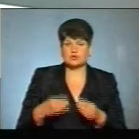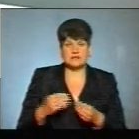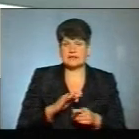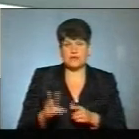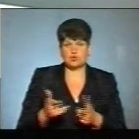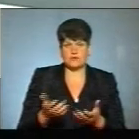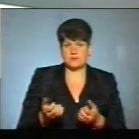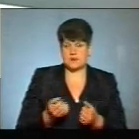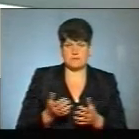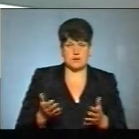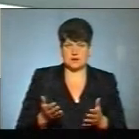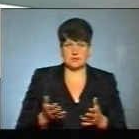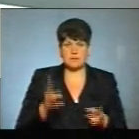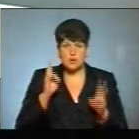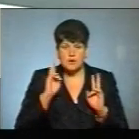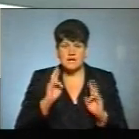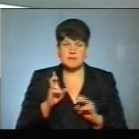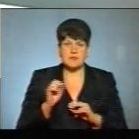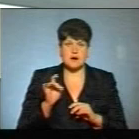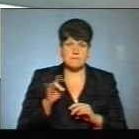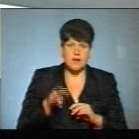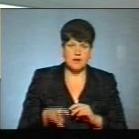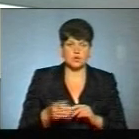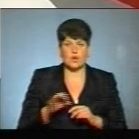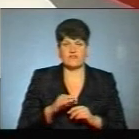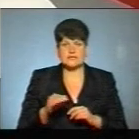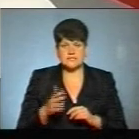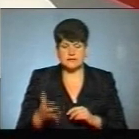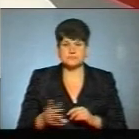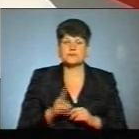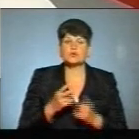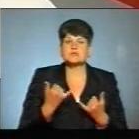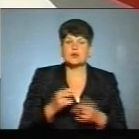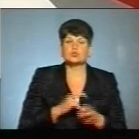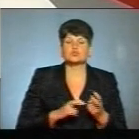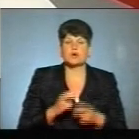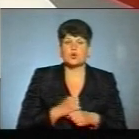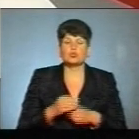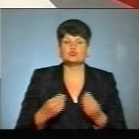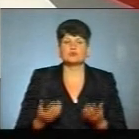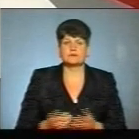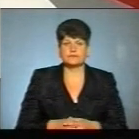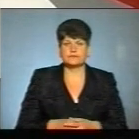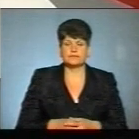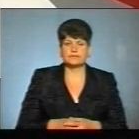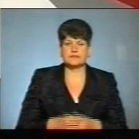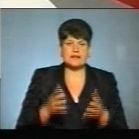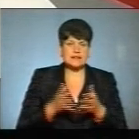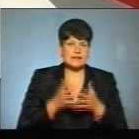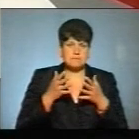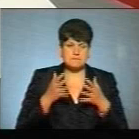наразі не працює, наприклад, як перукарі, там бармени, офіціанти. Кого наразі шукають роботодавці? Ну, найбільше